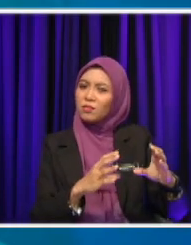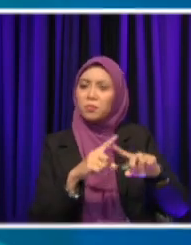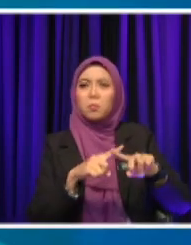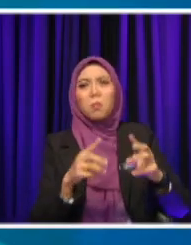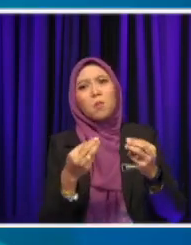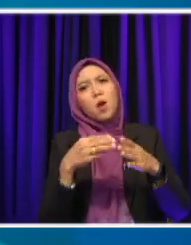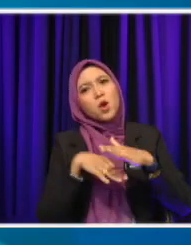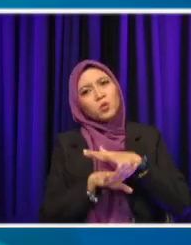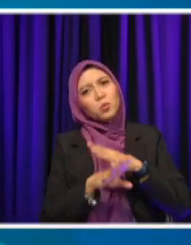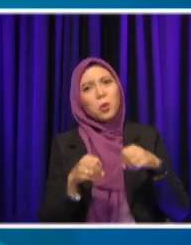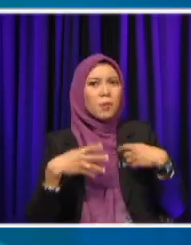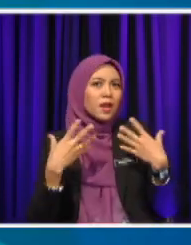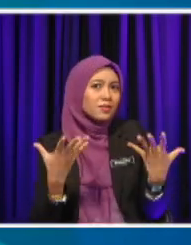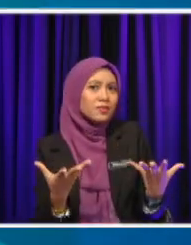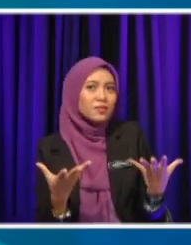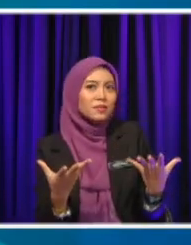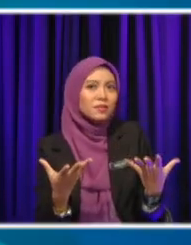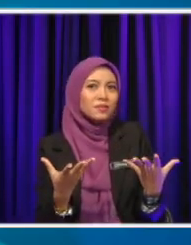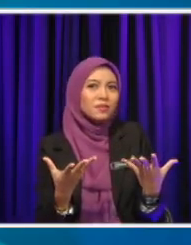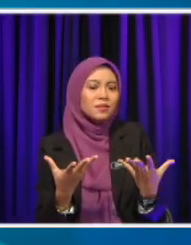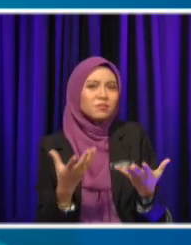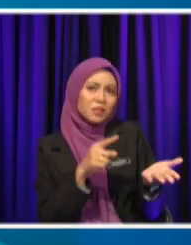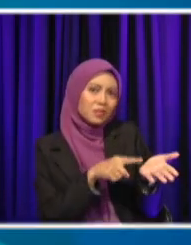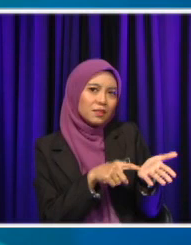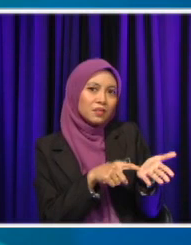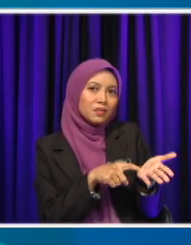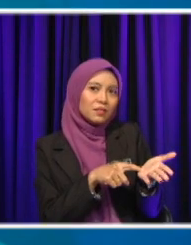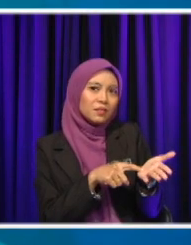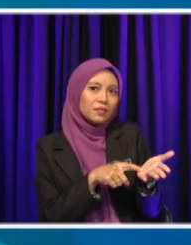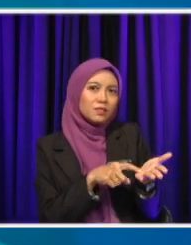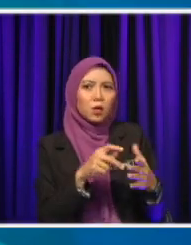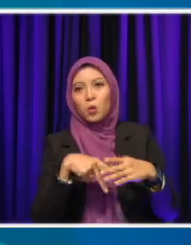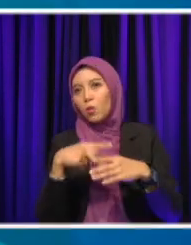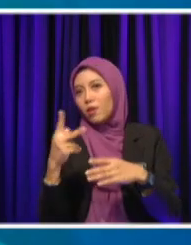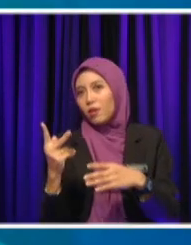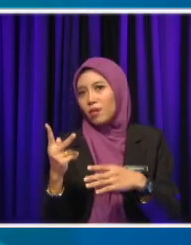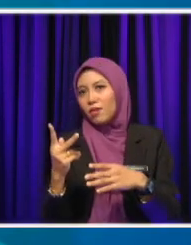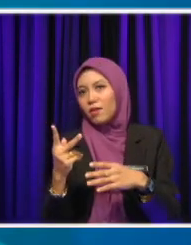ya? Aduh. Okey, yang ni saya keluarkan.